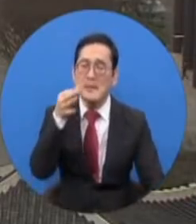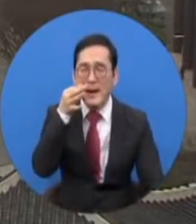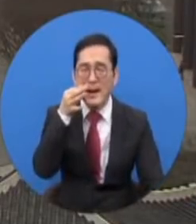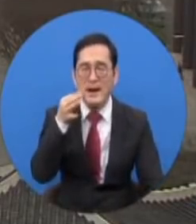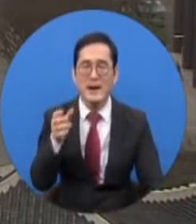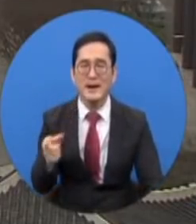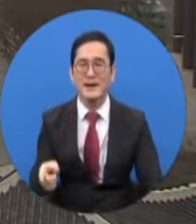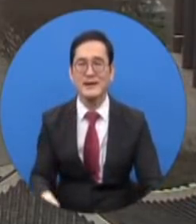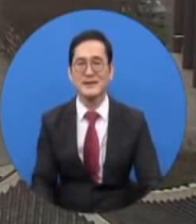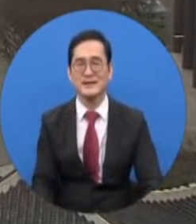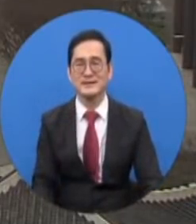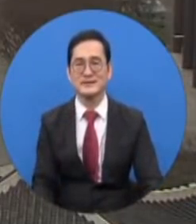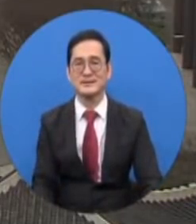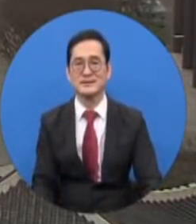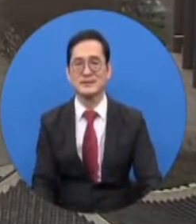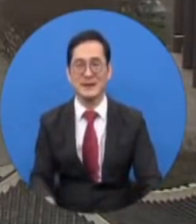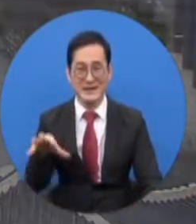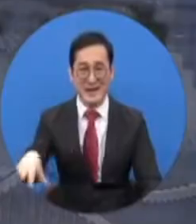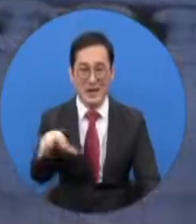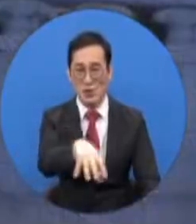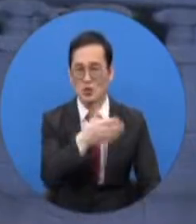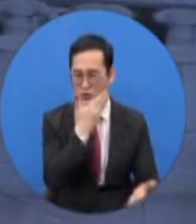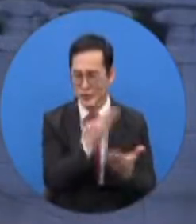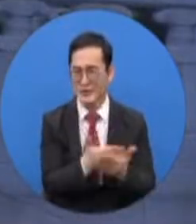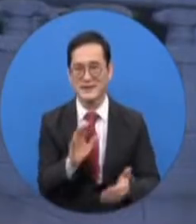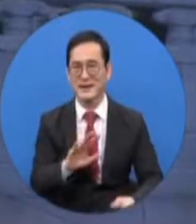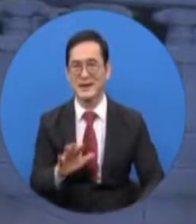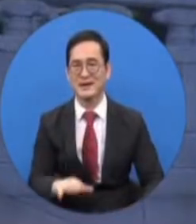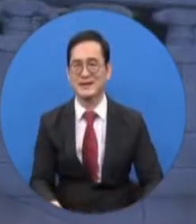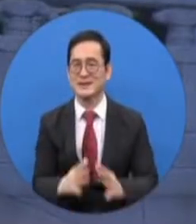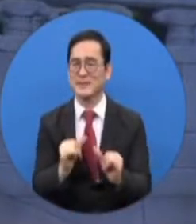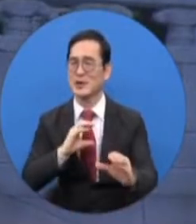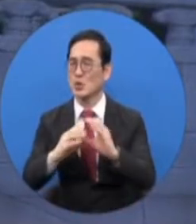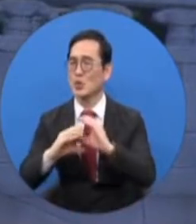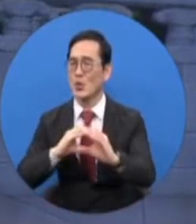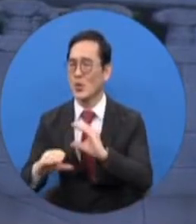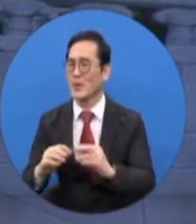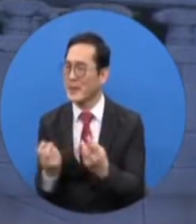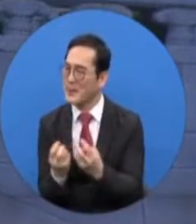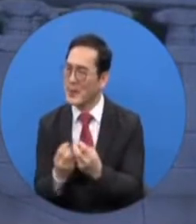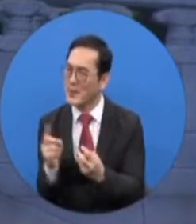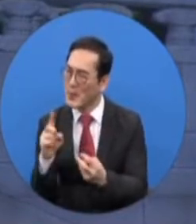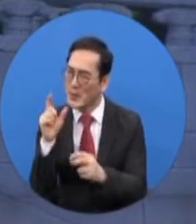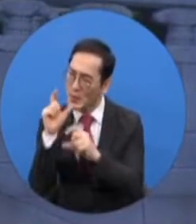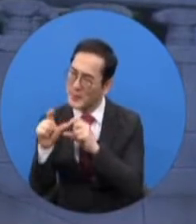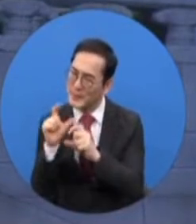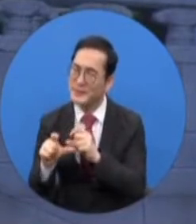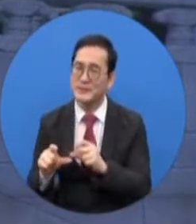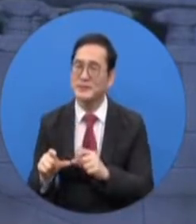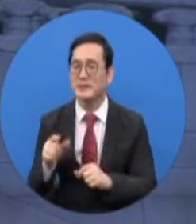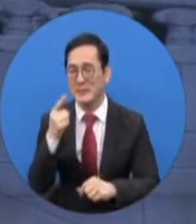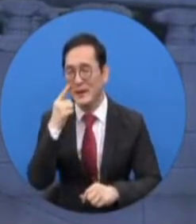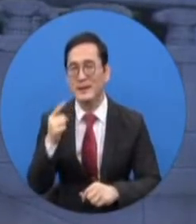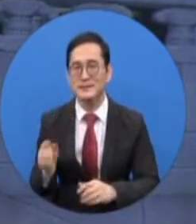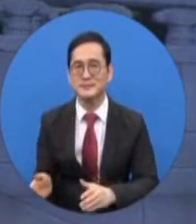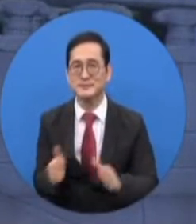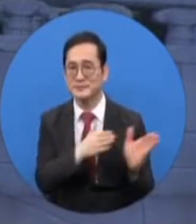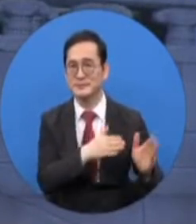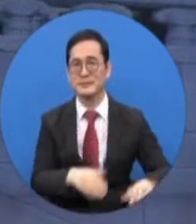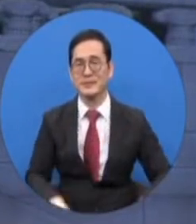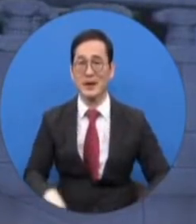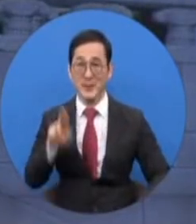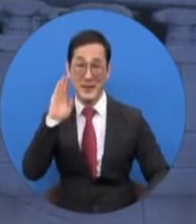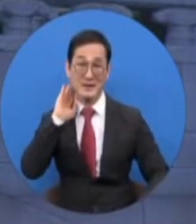기자 말처럼 달려있는 거 아니겠냐라는 말씀 드릴 수 있겠습니다. 자 그런가 하면 박근혜 전 대통령이 곧 대구 사저에